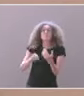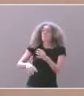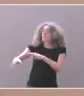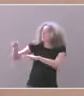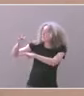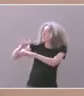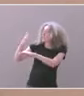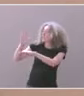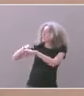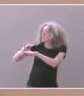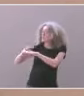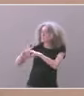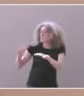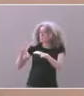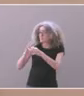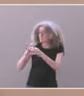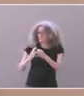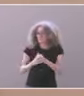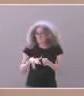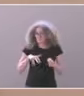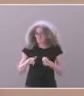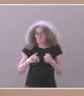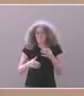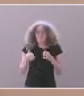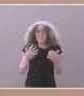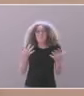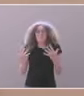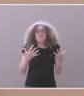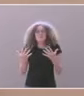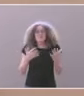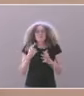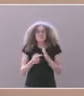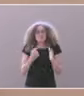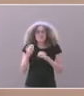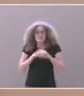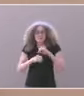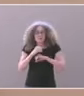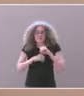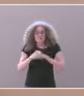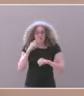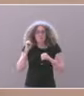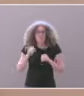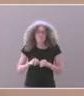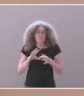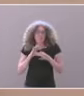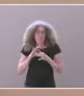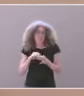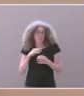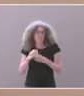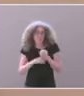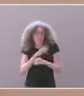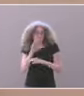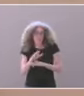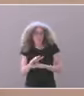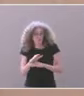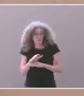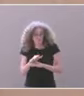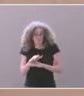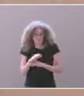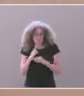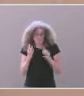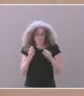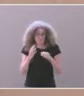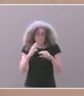cours paysager sera aménagé pour créer une continuité écologique entre le Rio Thor et la Mosson et créer un îlot de fraîcheur